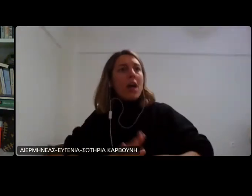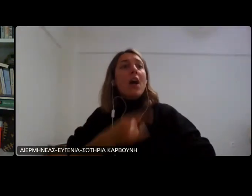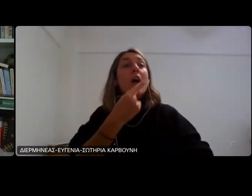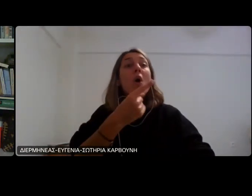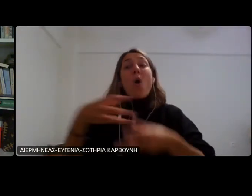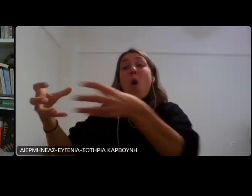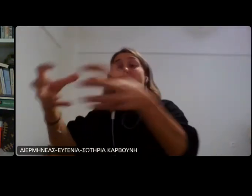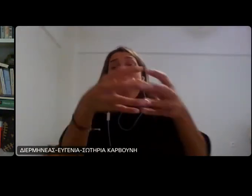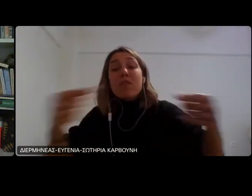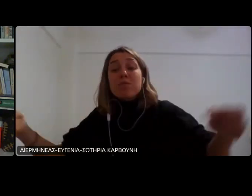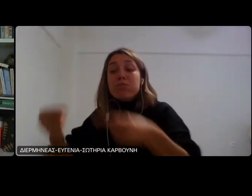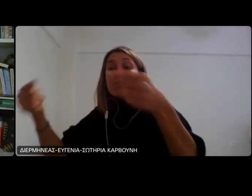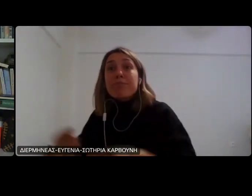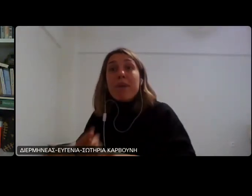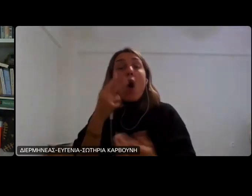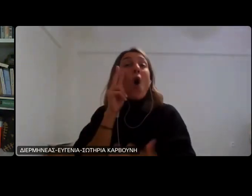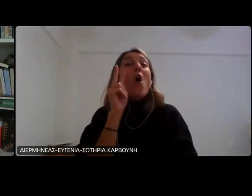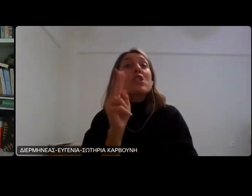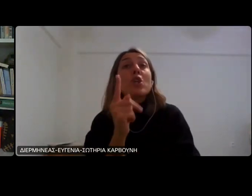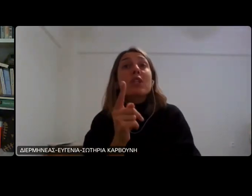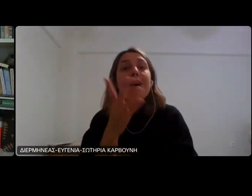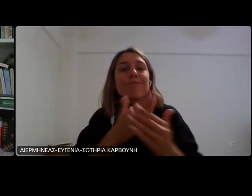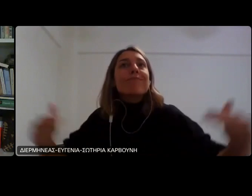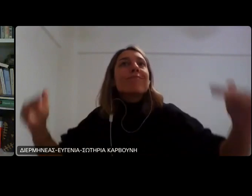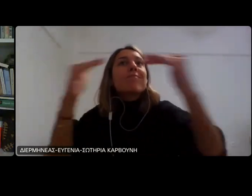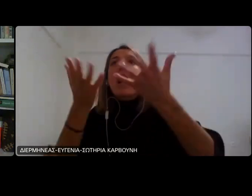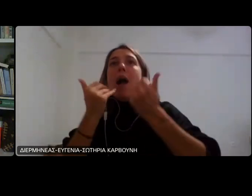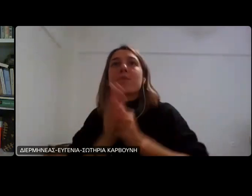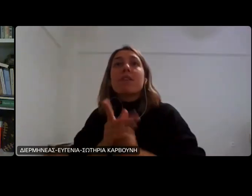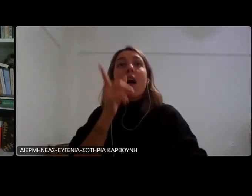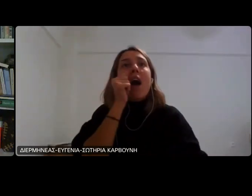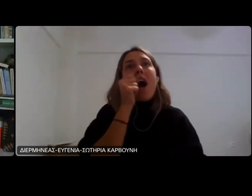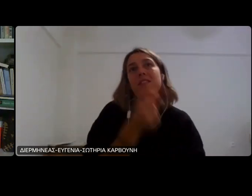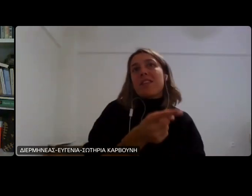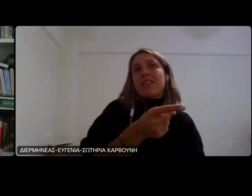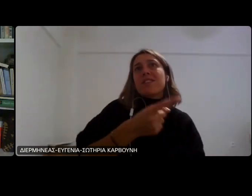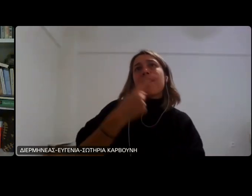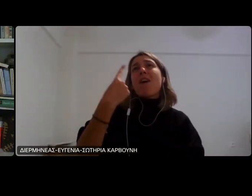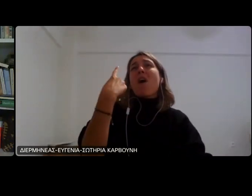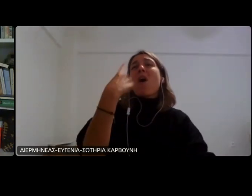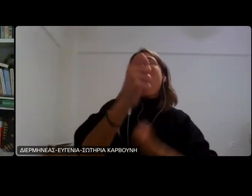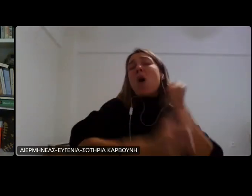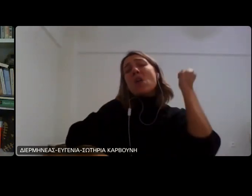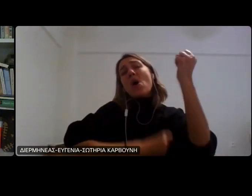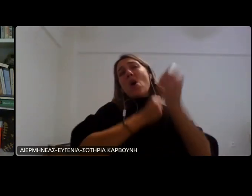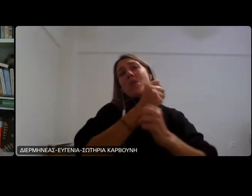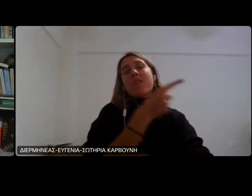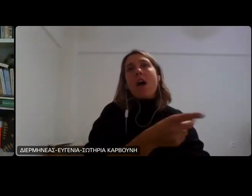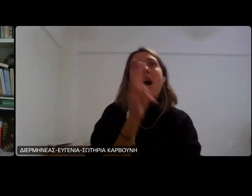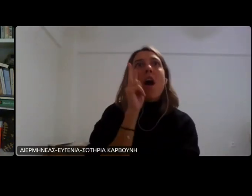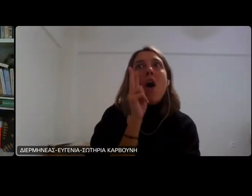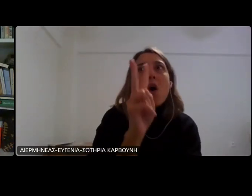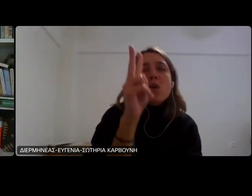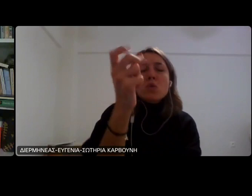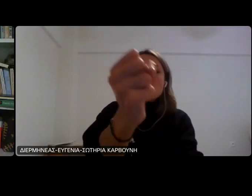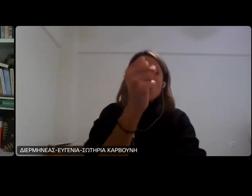αλλά η ορατότητα δεν είναι ίση. Οι άντρες, εδώ και αιώνες, έχουμε υπερβολικά πολύ ορατότητα. Το θέμα